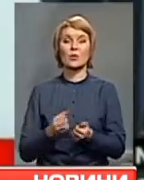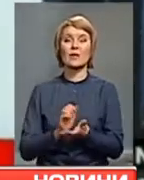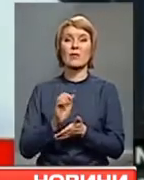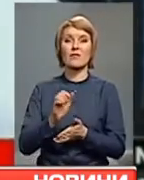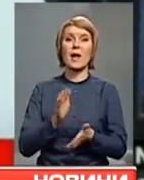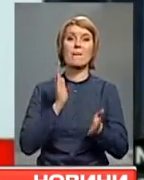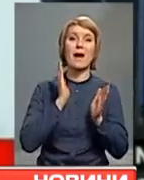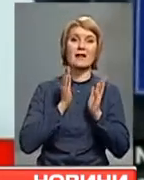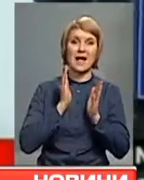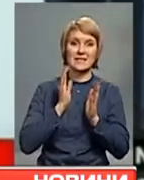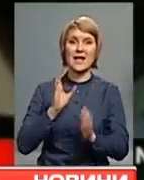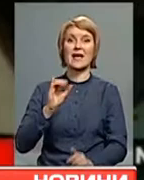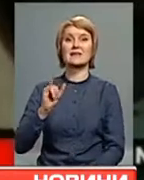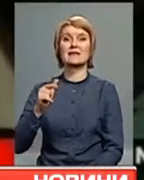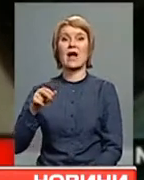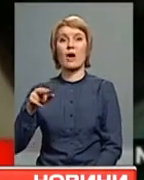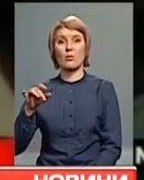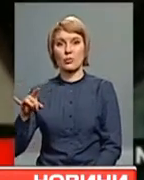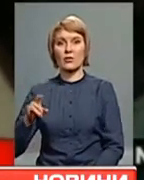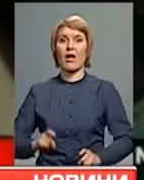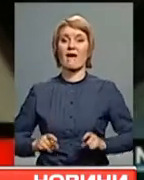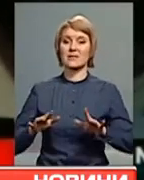Сінгапур та Австралія.